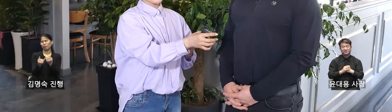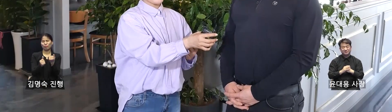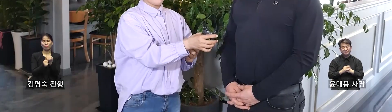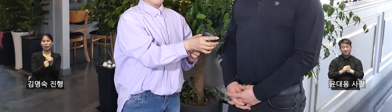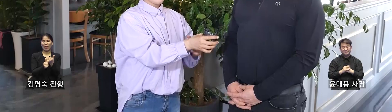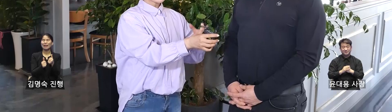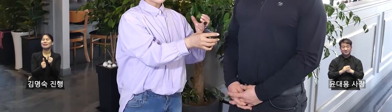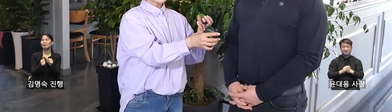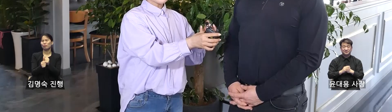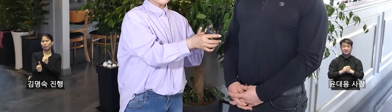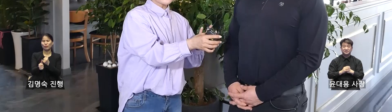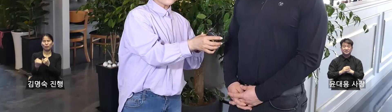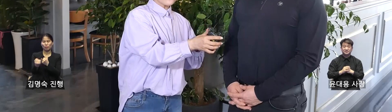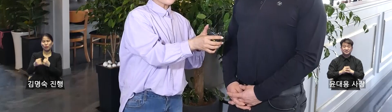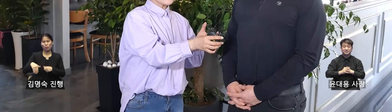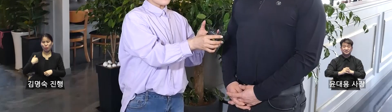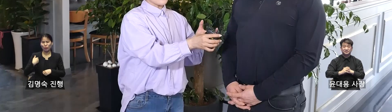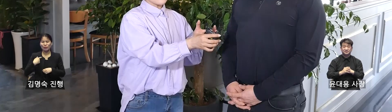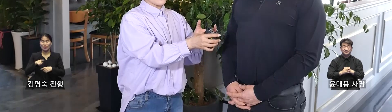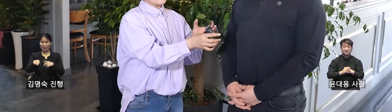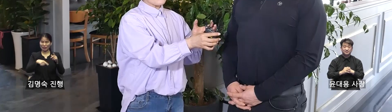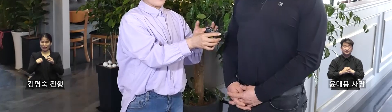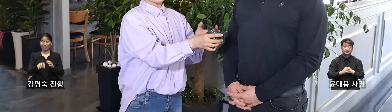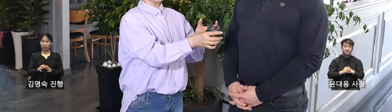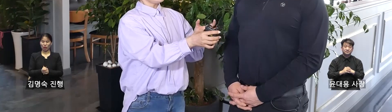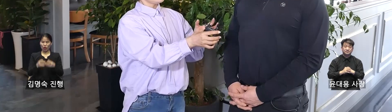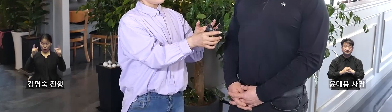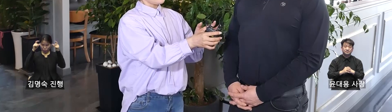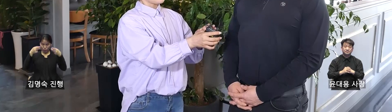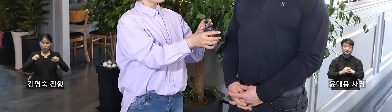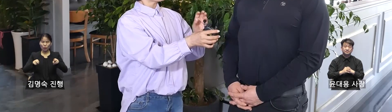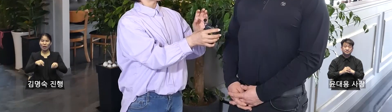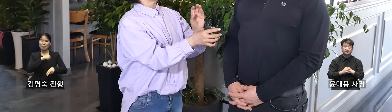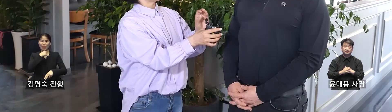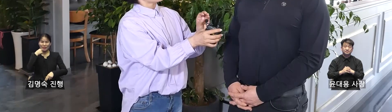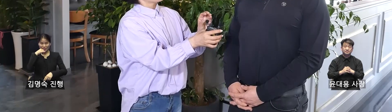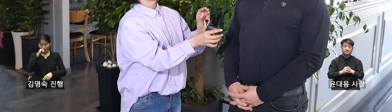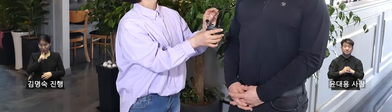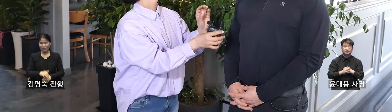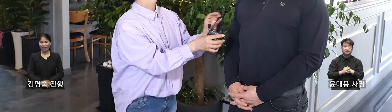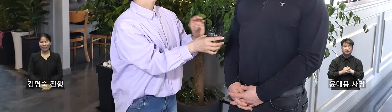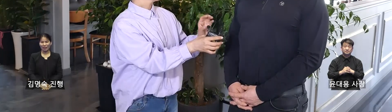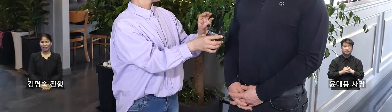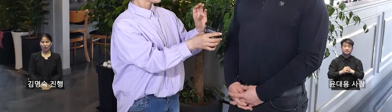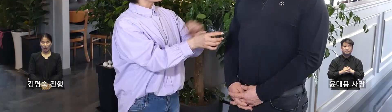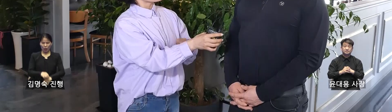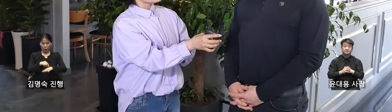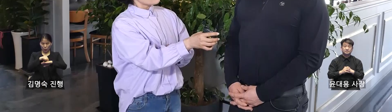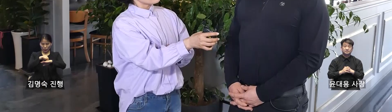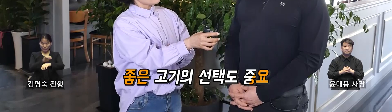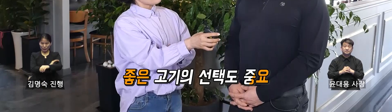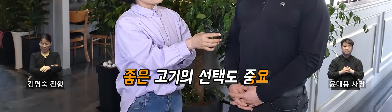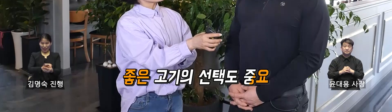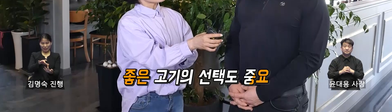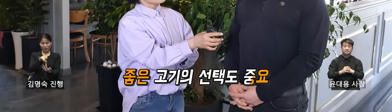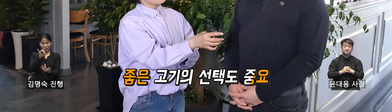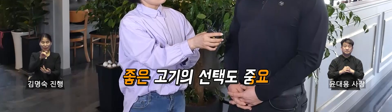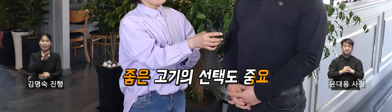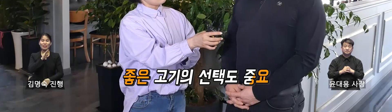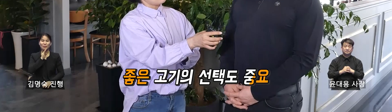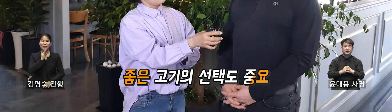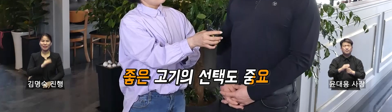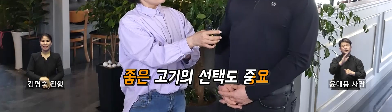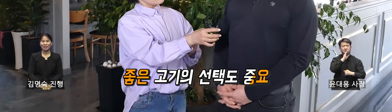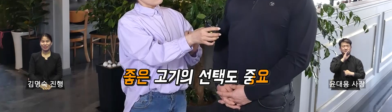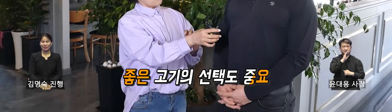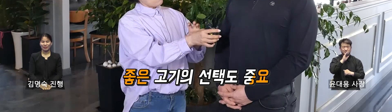예. 아, 예, 알겠습니다. 그 불고기가 참 맛있는데 또 이게 고기도 또 잘 선택을 해야 맛있잖아요.